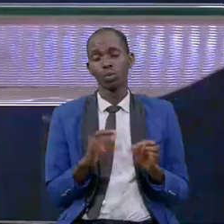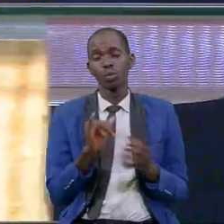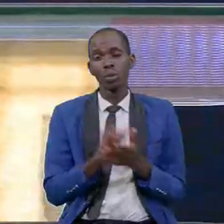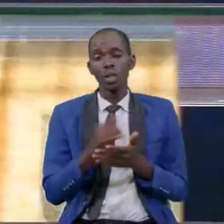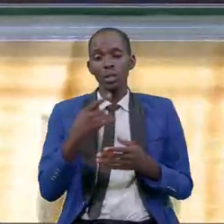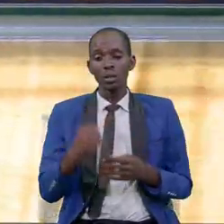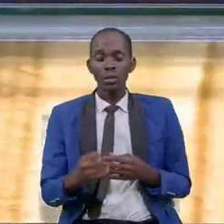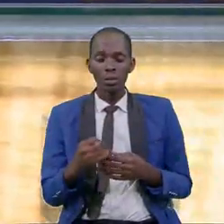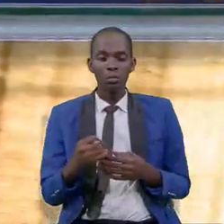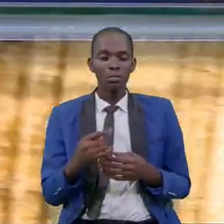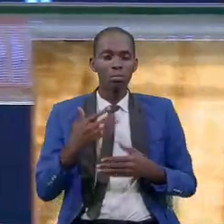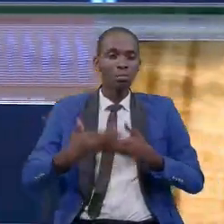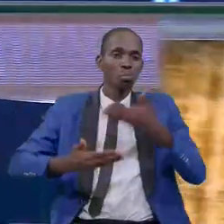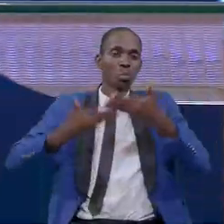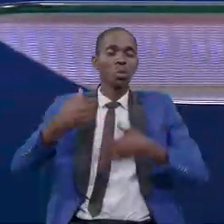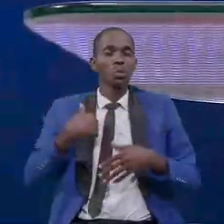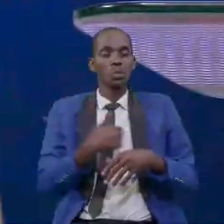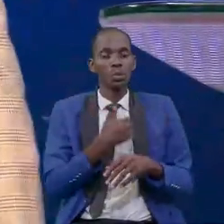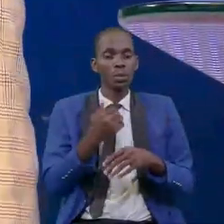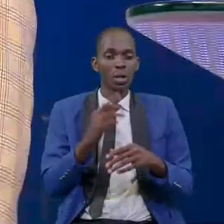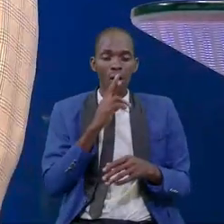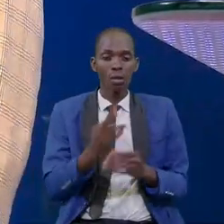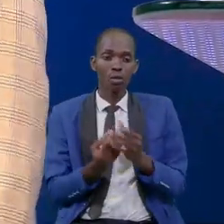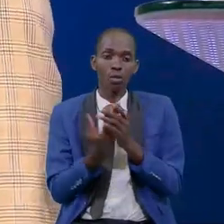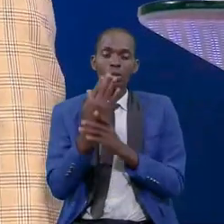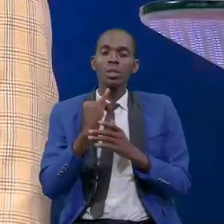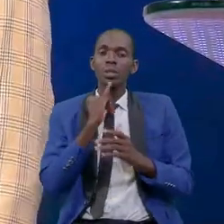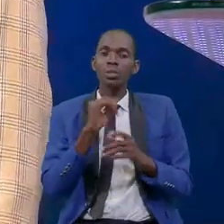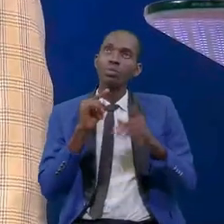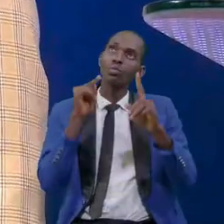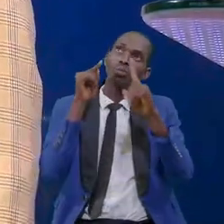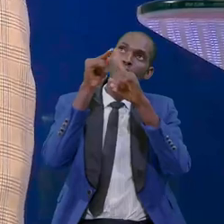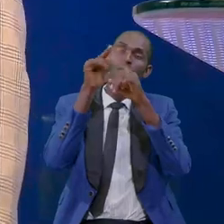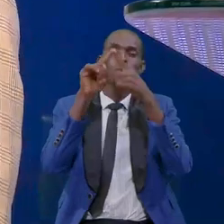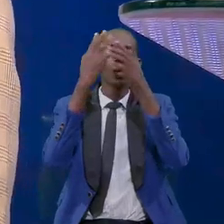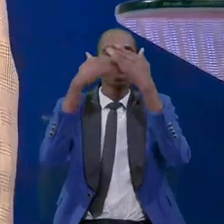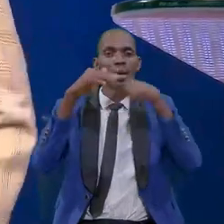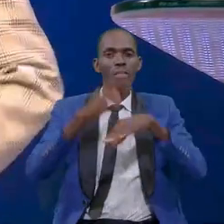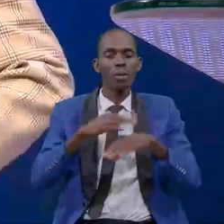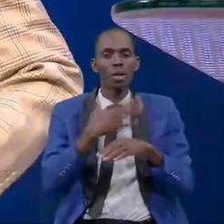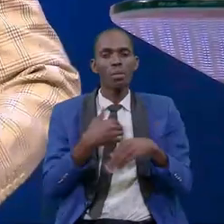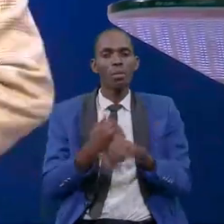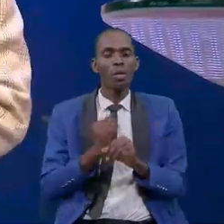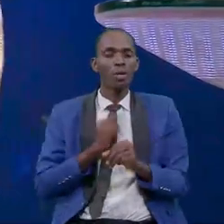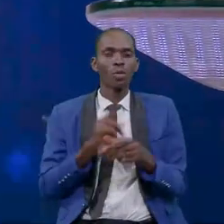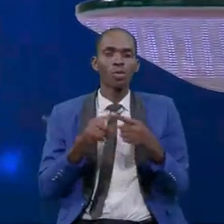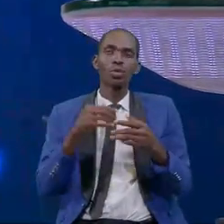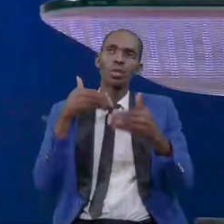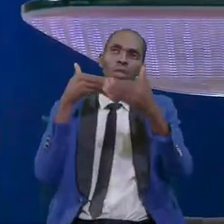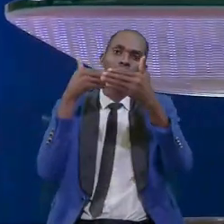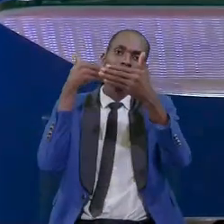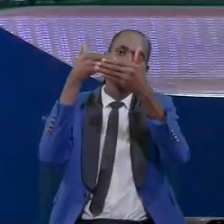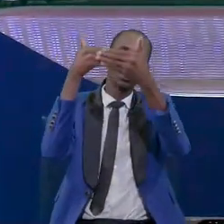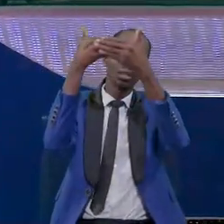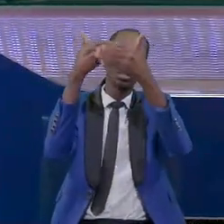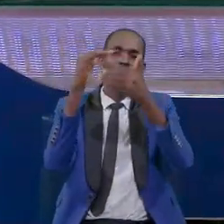le progrès que nous faisons, que la sainteté que nous professons puisse nous faire